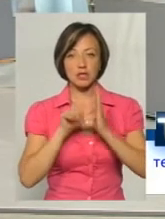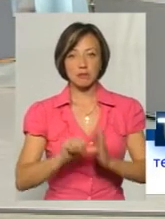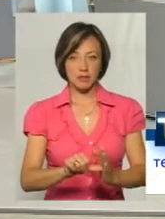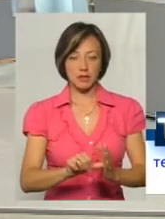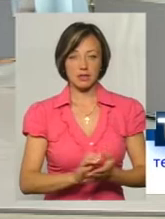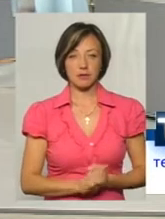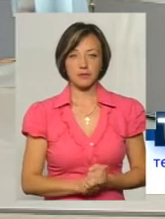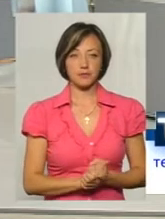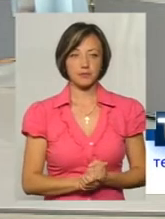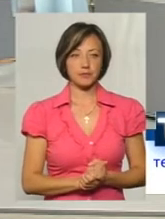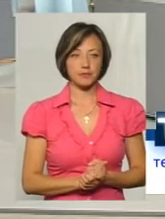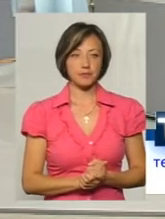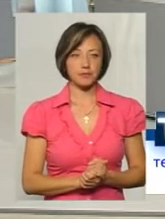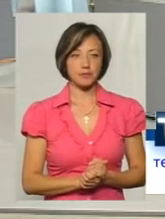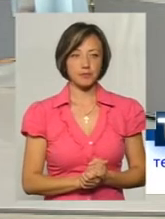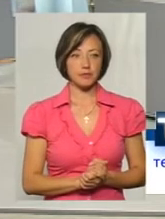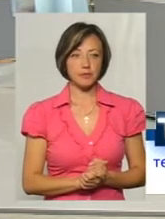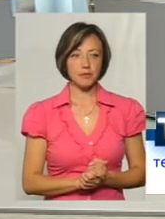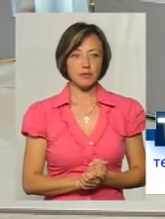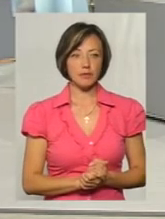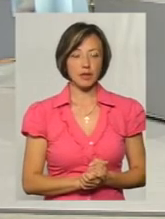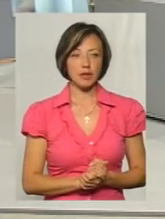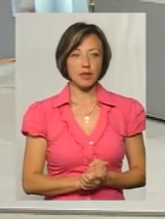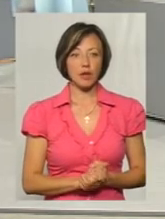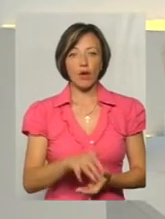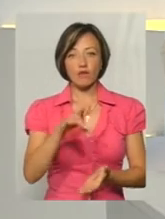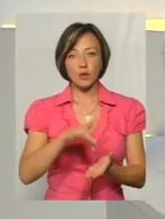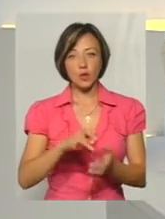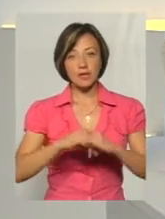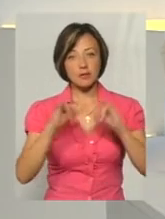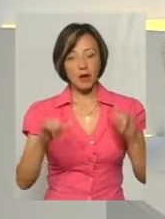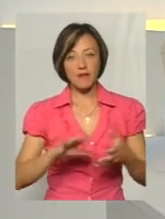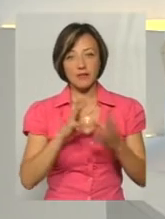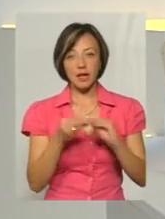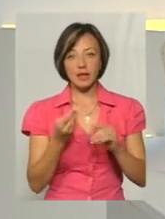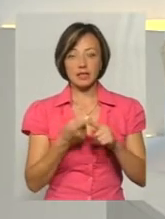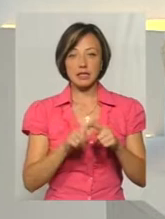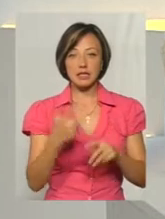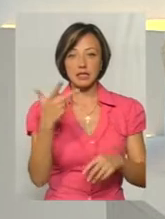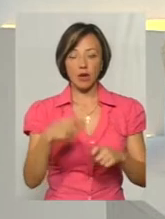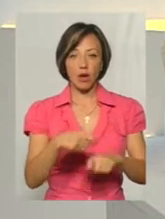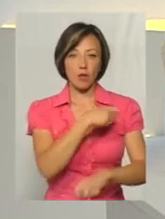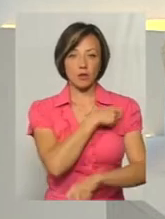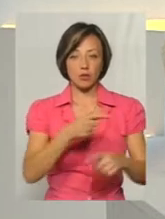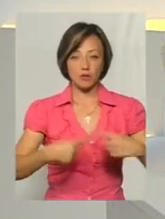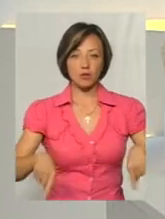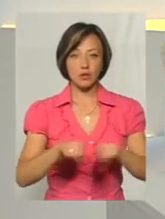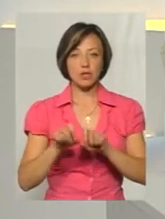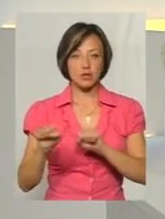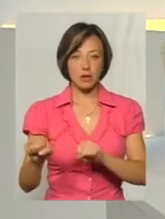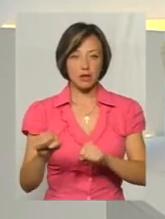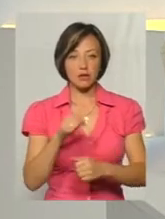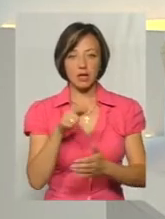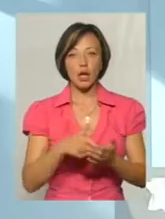місяців. Саме у точці спалаху чи взагалі у цій 3-кілометровій зоні захисту?